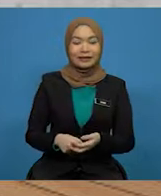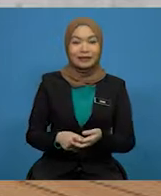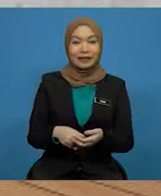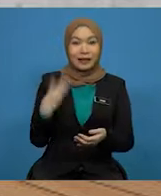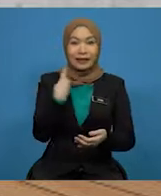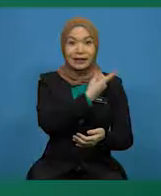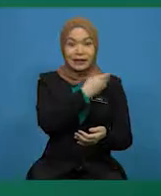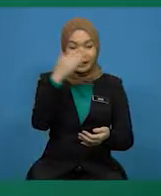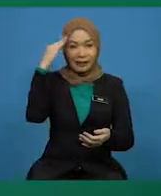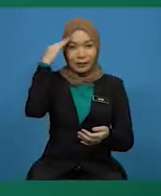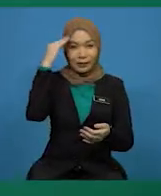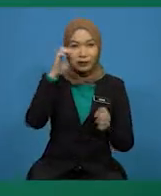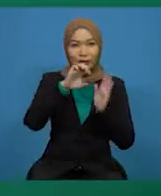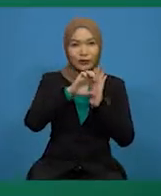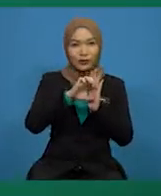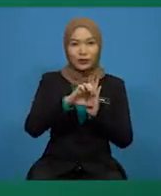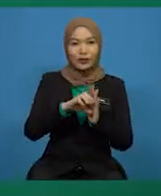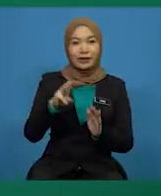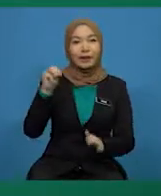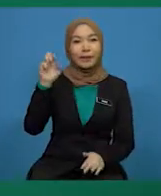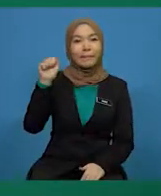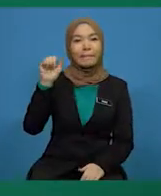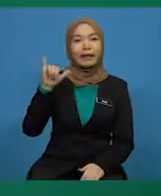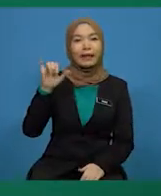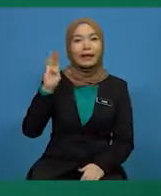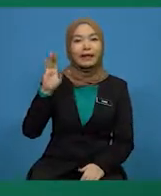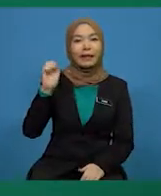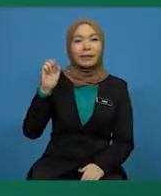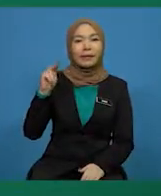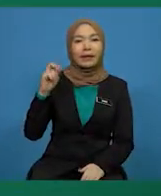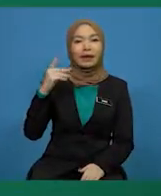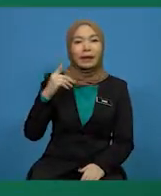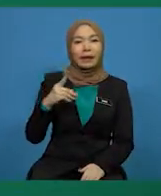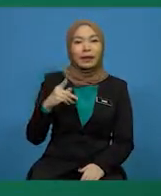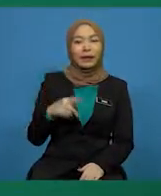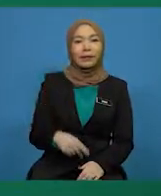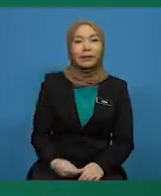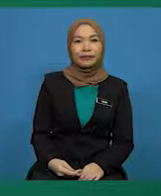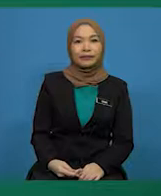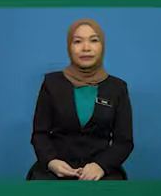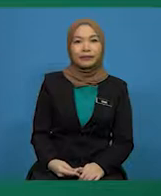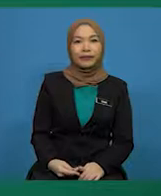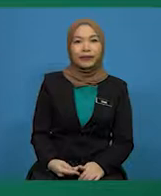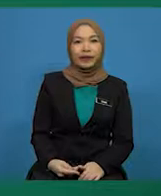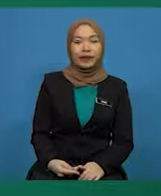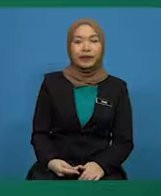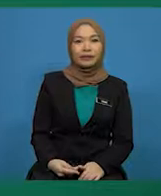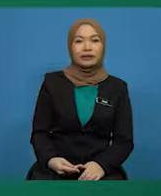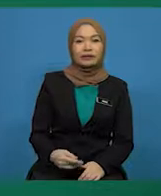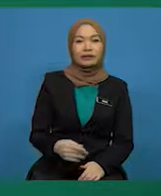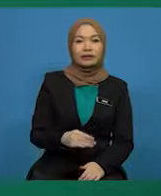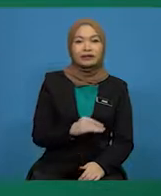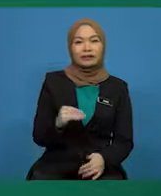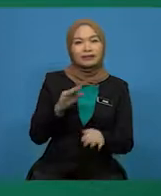tahu, contohnya Maybank Berhad, CIMB menawarkan mata wang jenis deposit semasa ataupun